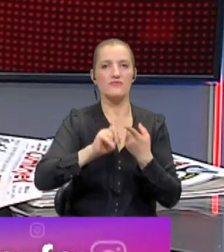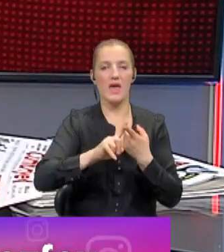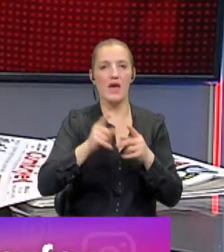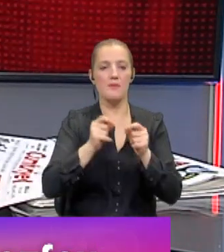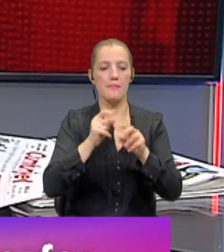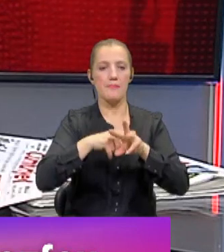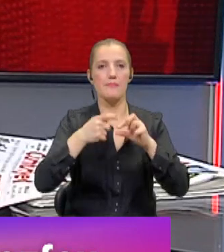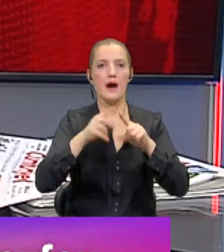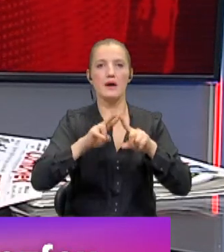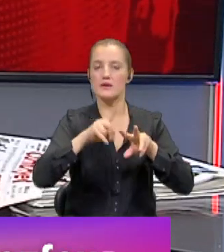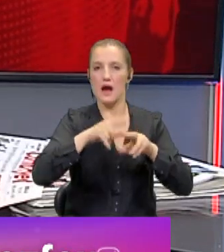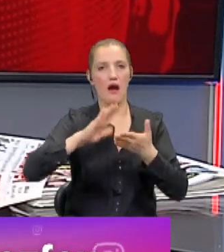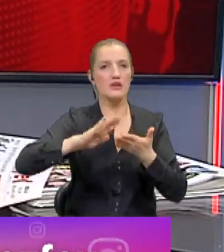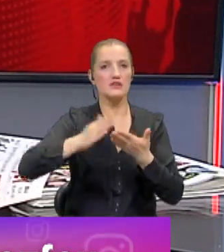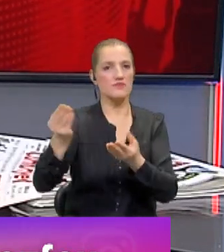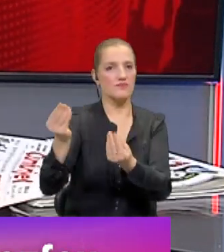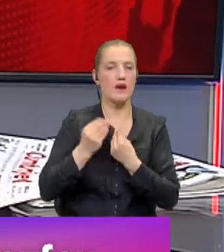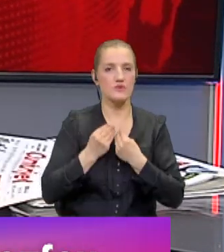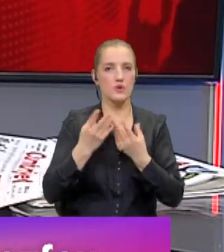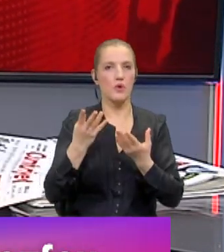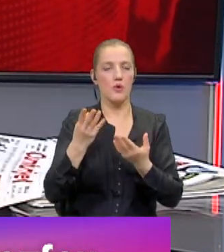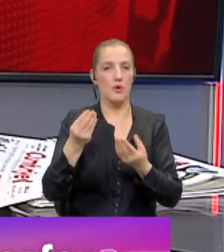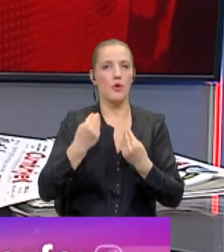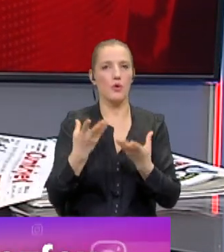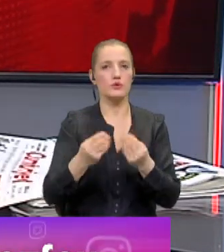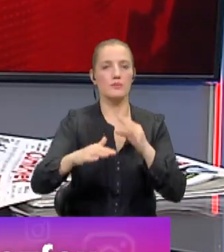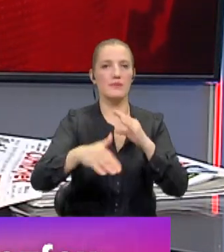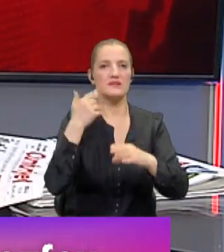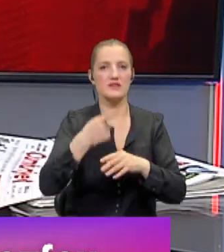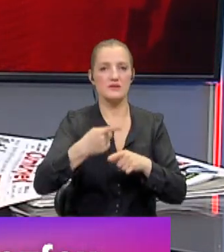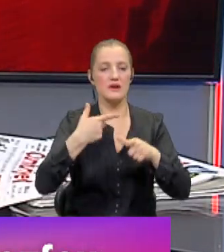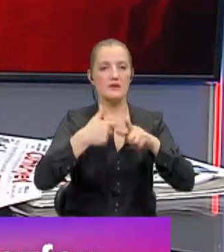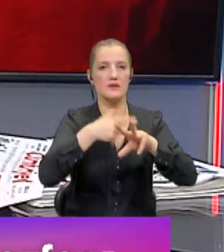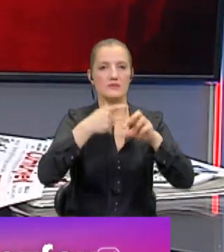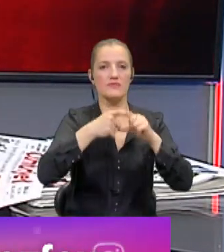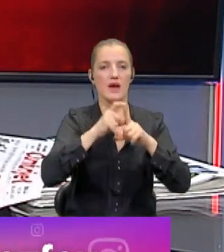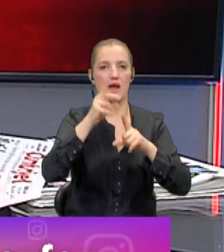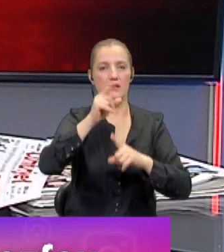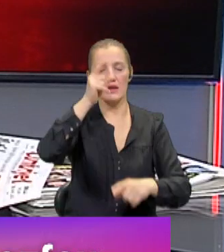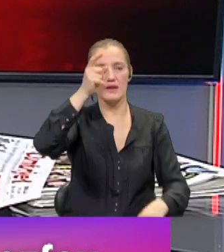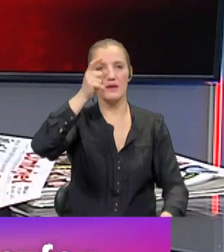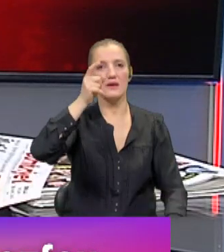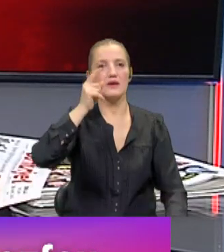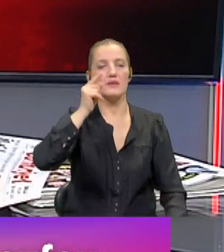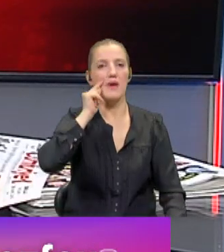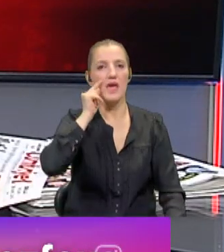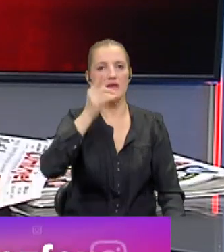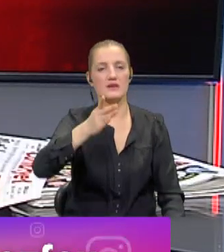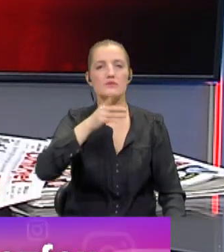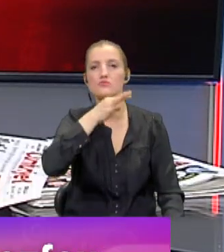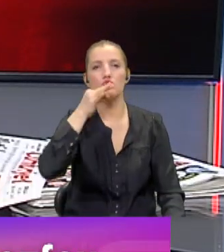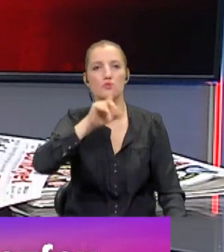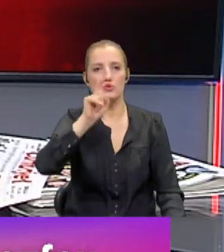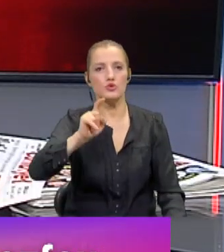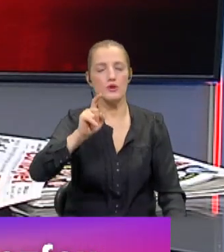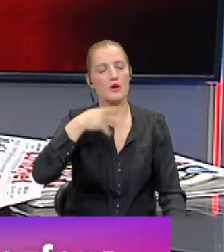Berna'nın vermiş oldu bende arkadaşımızın Memişoğlu mesaj bu Ferdi Çelik Selamlar mutlu musunuz etiketini bitik uyurken